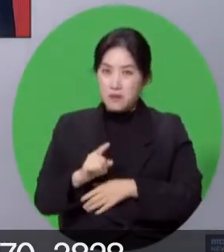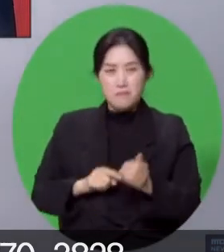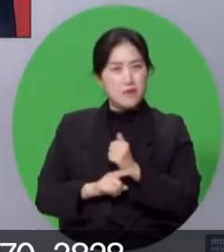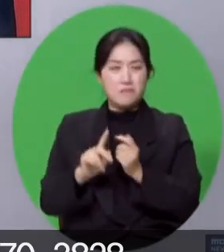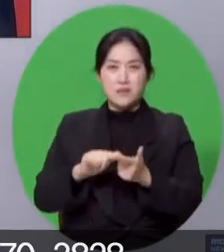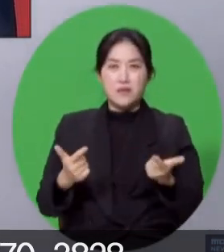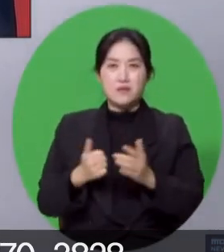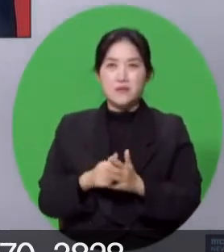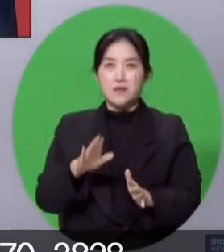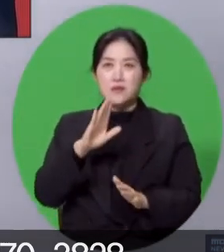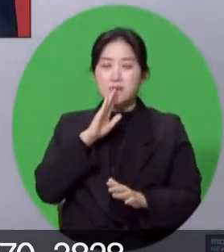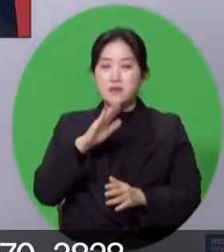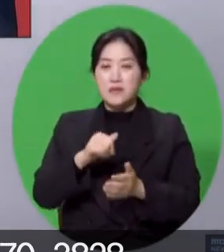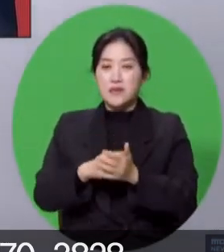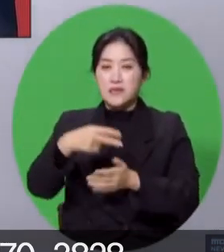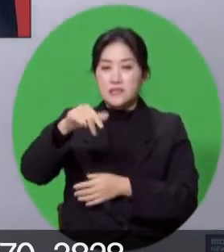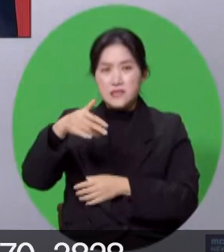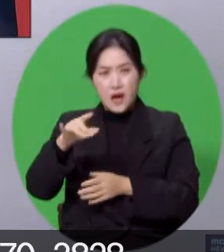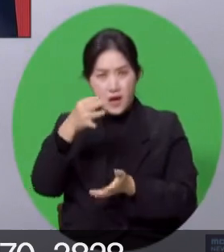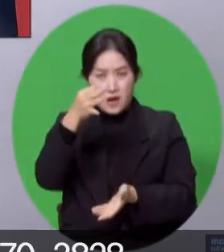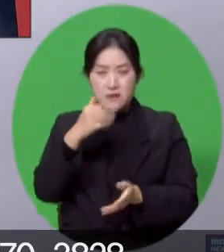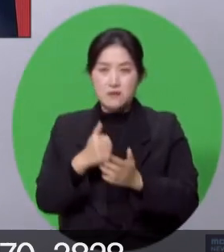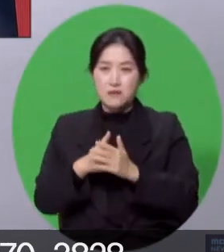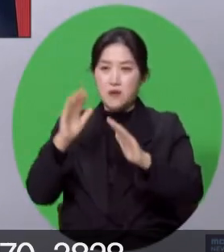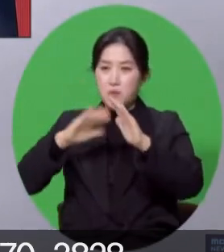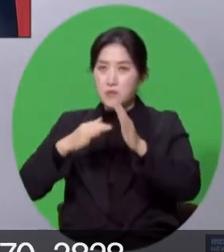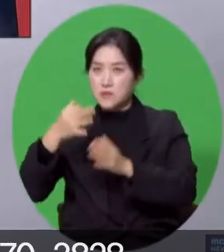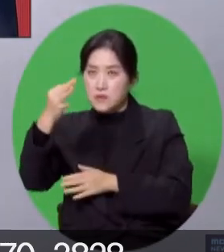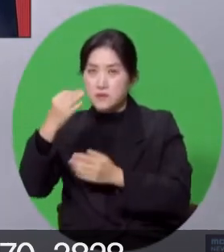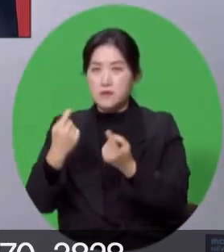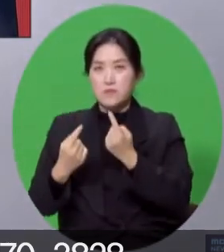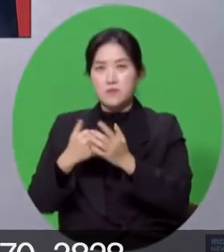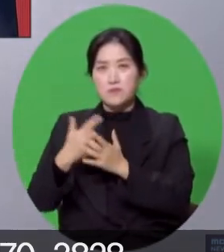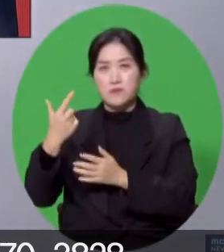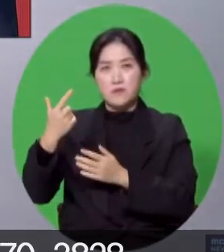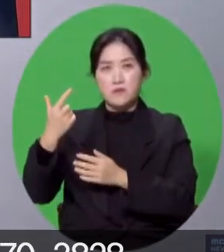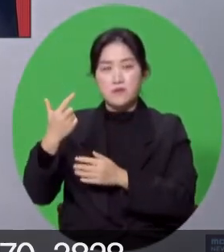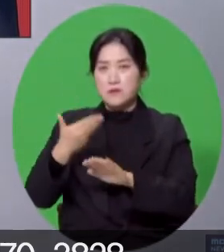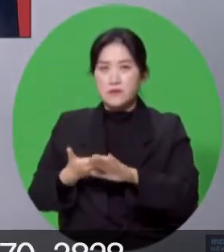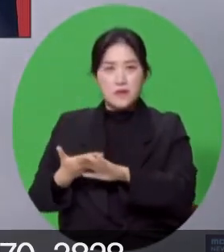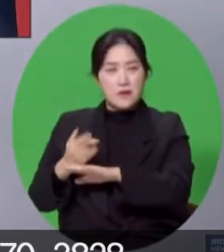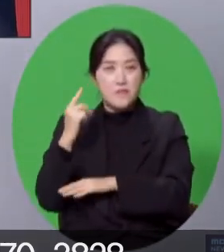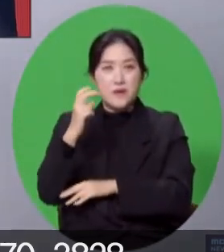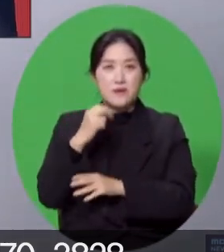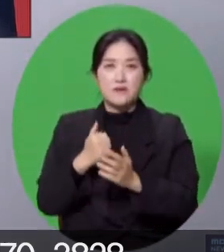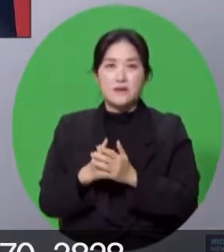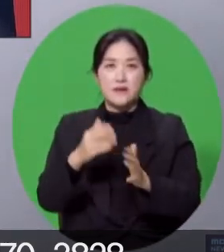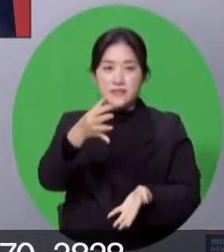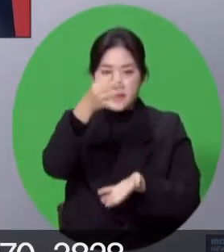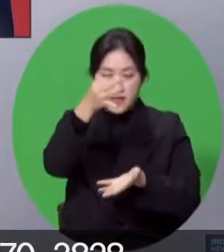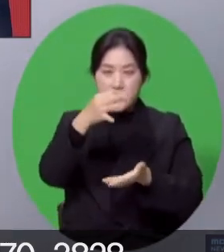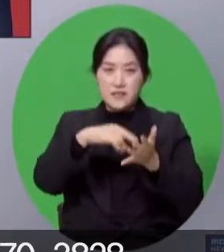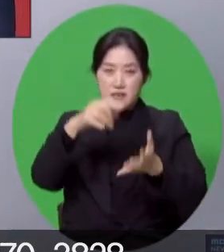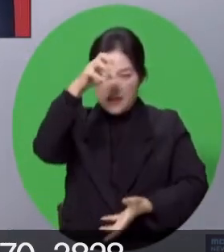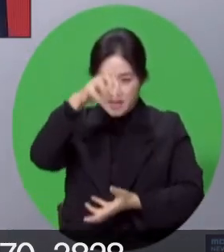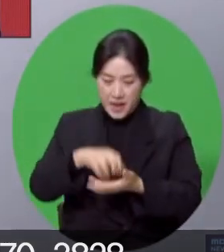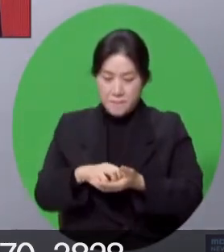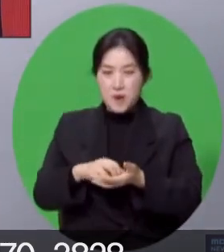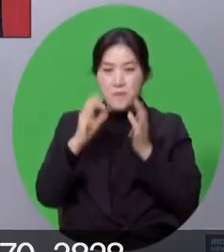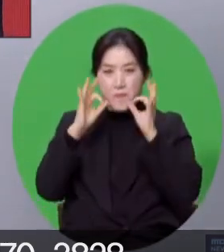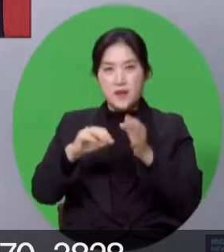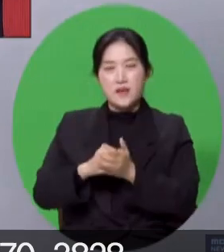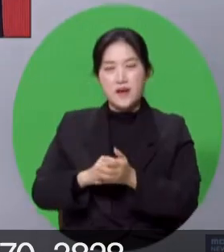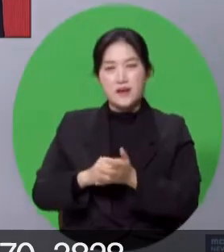아마 공시지가나 이렇게 공정시장 비율로 하면 그렇게 안 나올 겁니다. 제가 저기 그 재산세까지 다 합쳐서 네네. 봐도